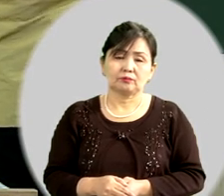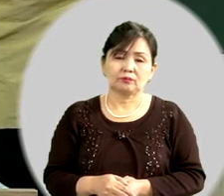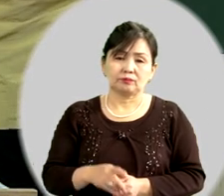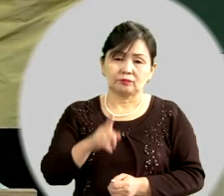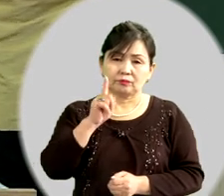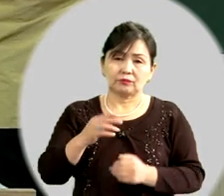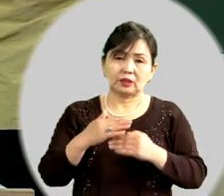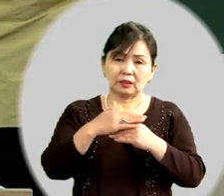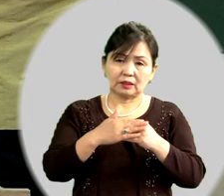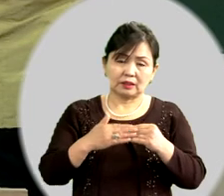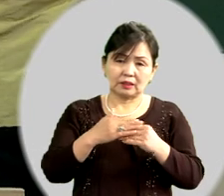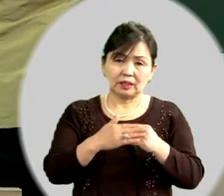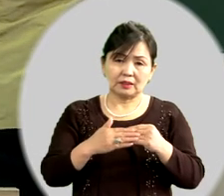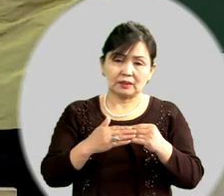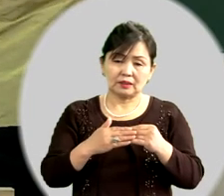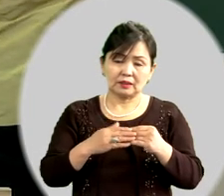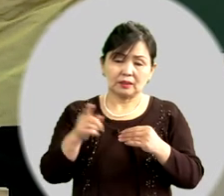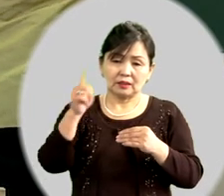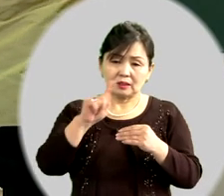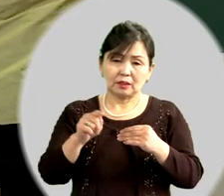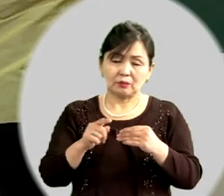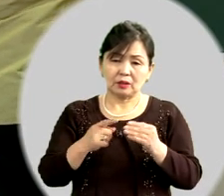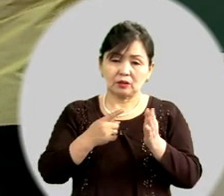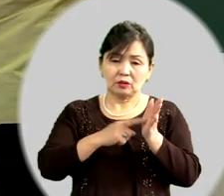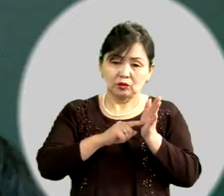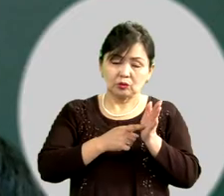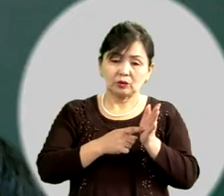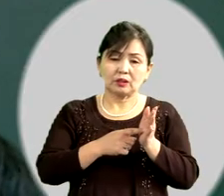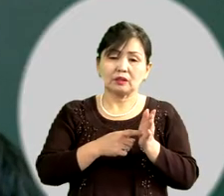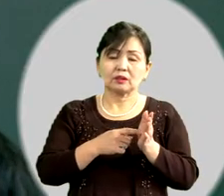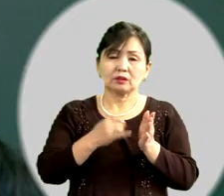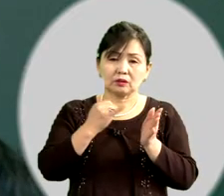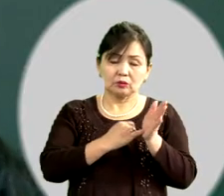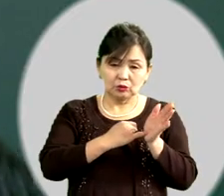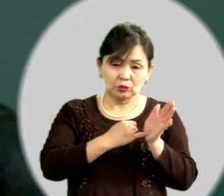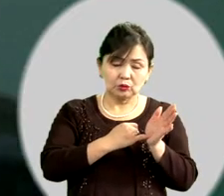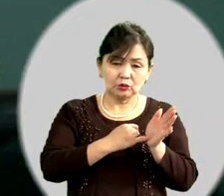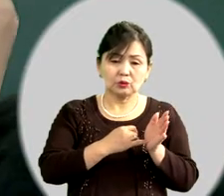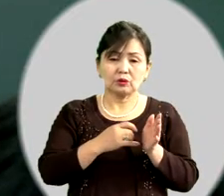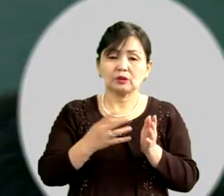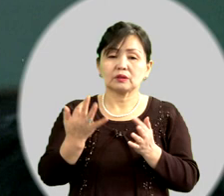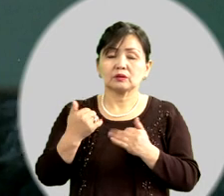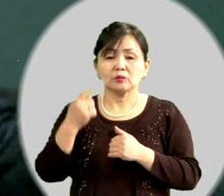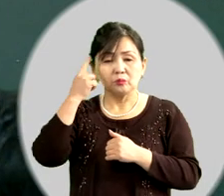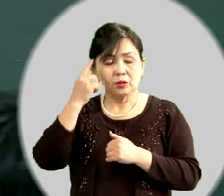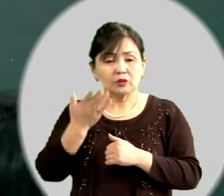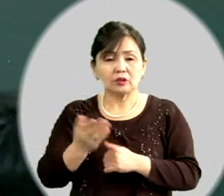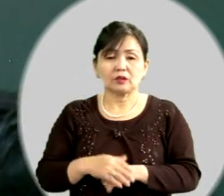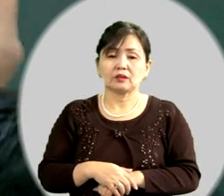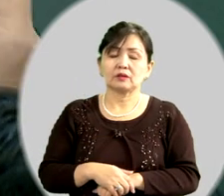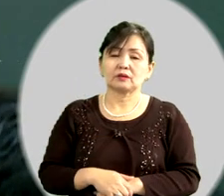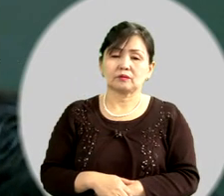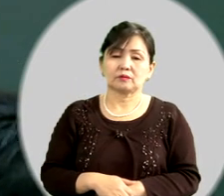Нэг талсын талбайг 6 дахин ихсгэж олно. За, нэргүй үржүүлчихье.